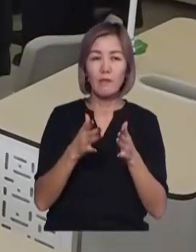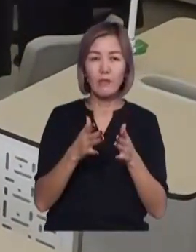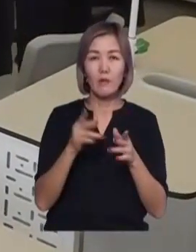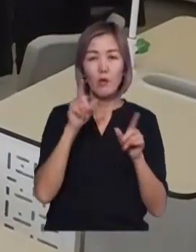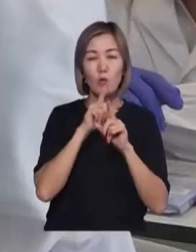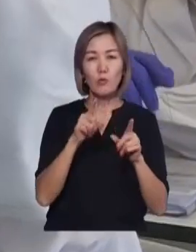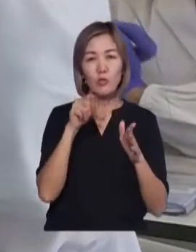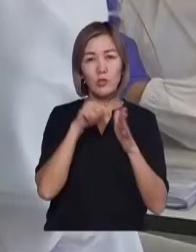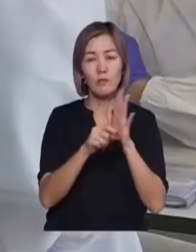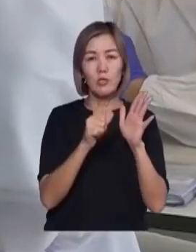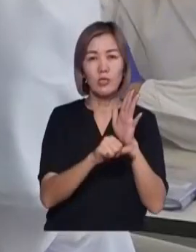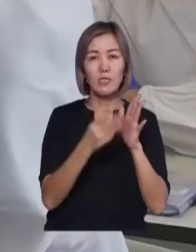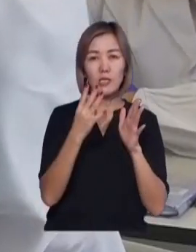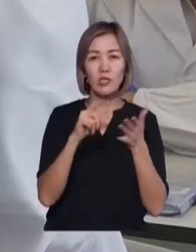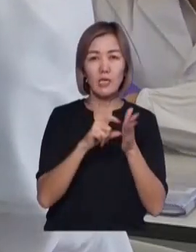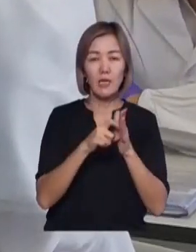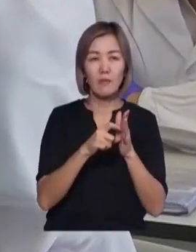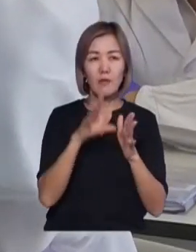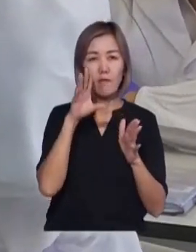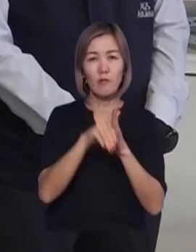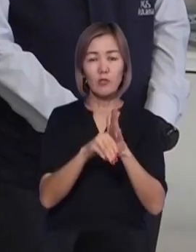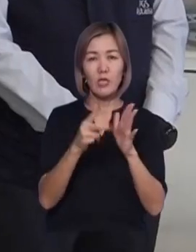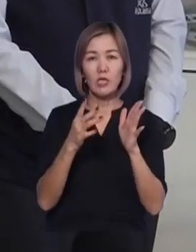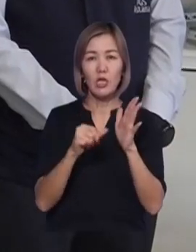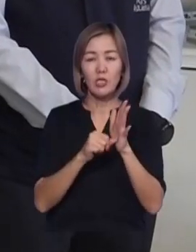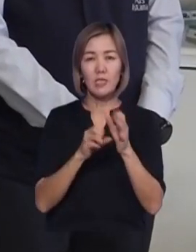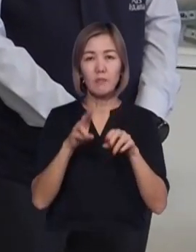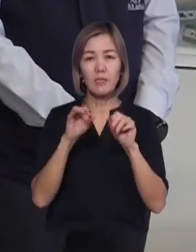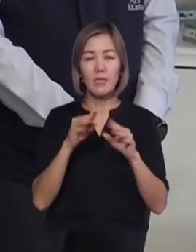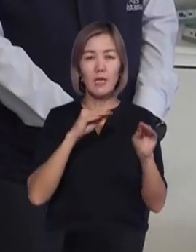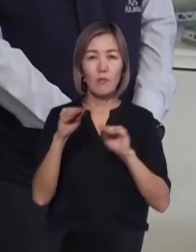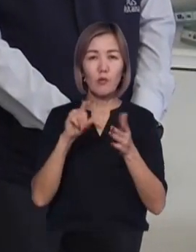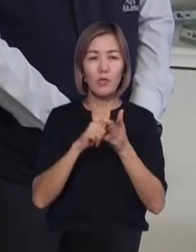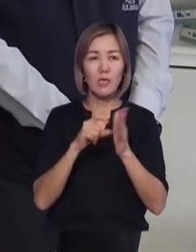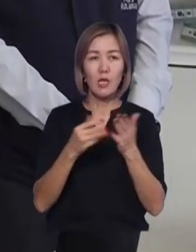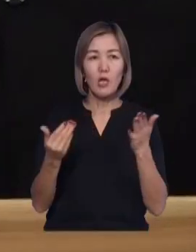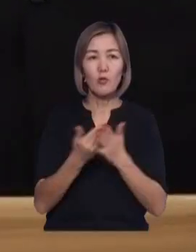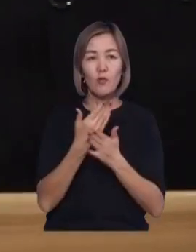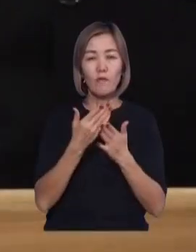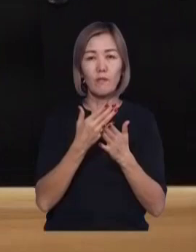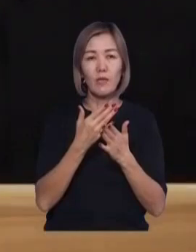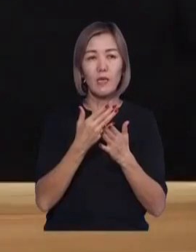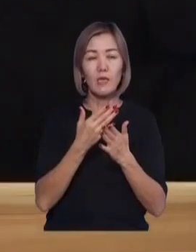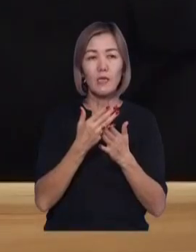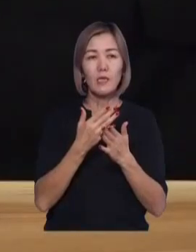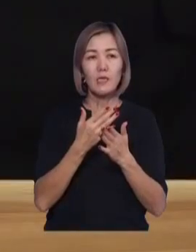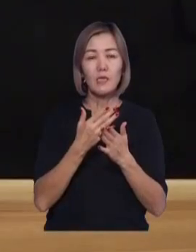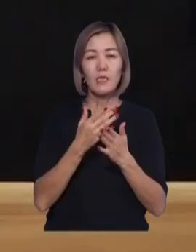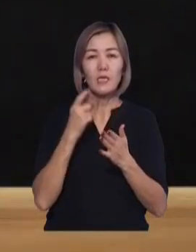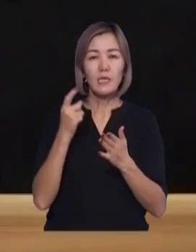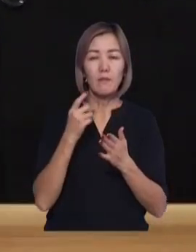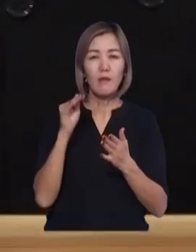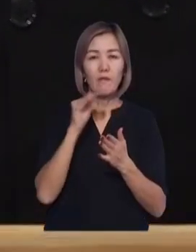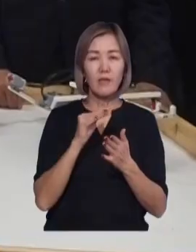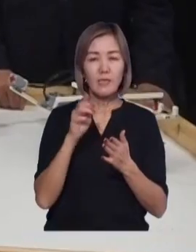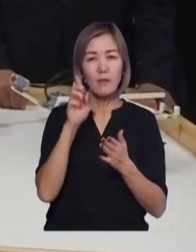учебном корпусе 64 кабинета, включая 6 специально оборудованных классов новой модификации. Среди них кабинеты химии,